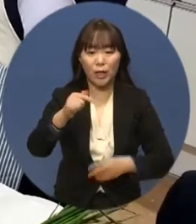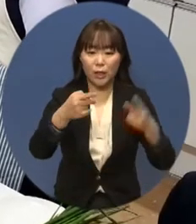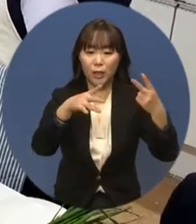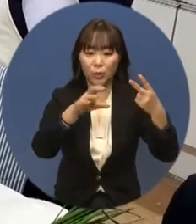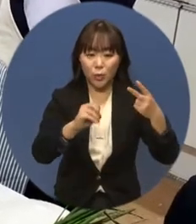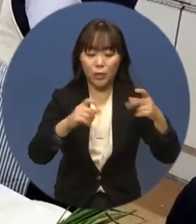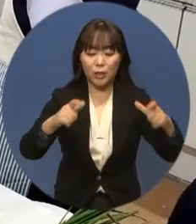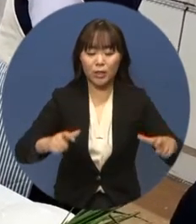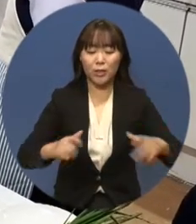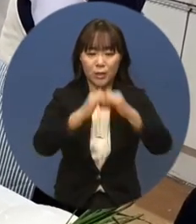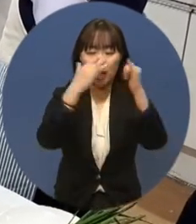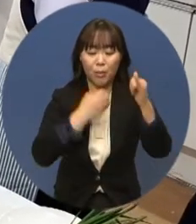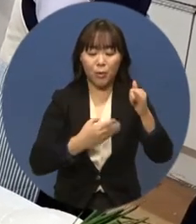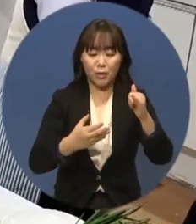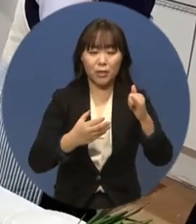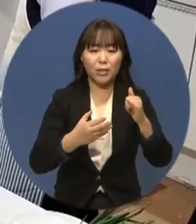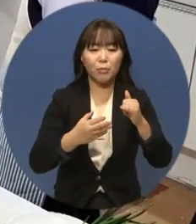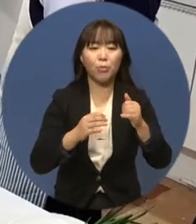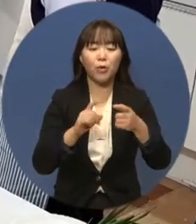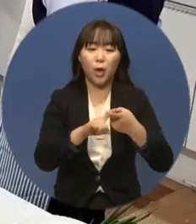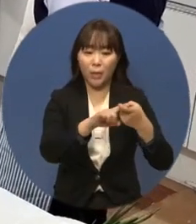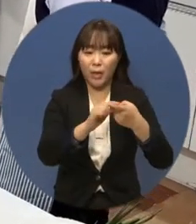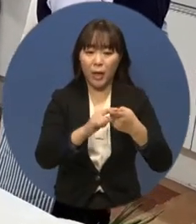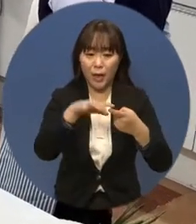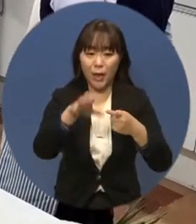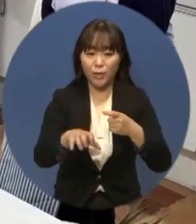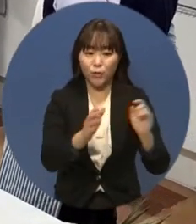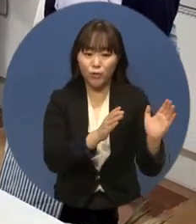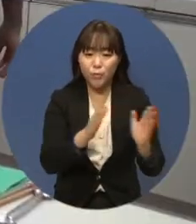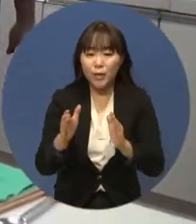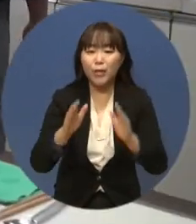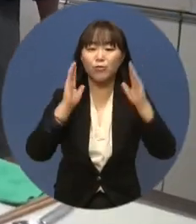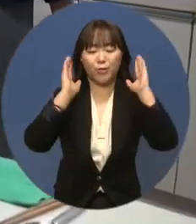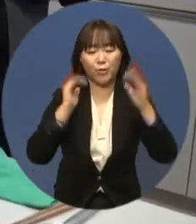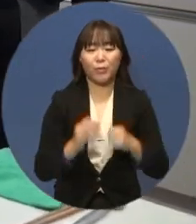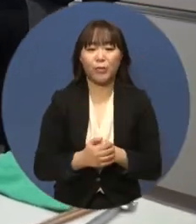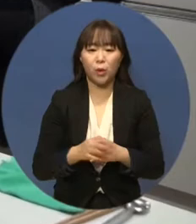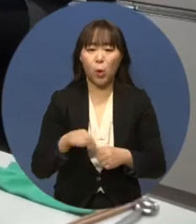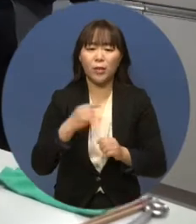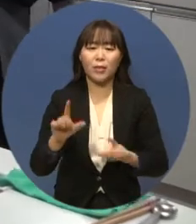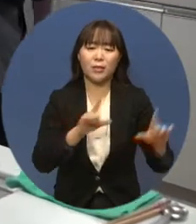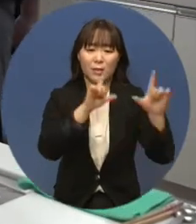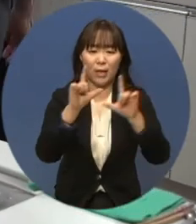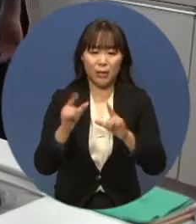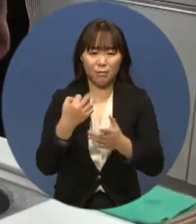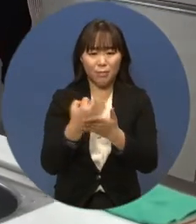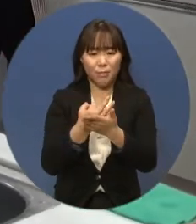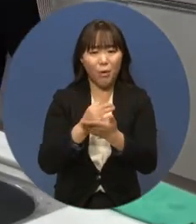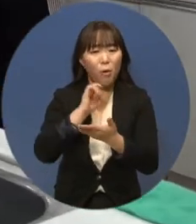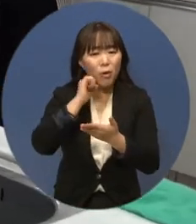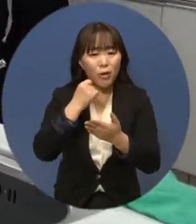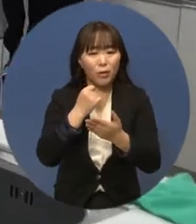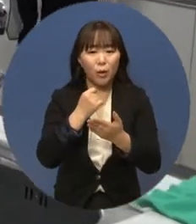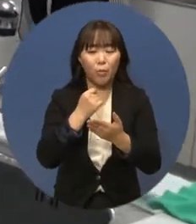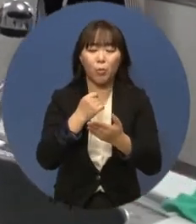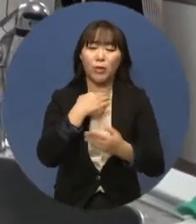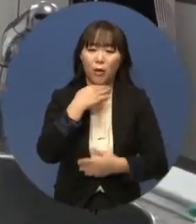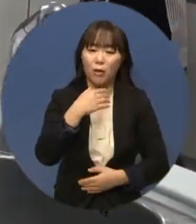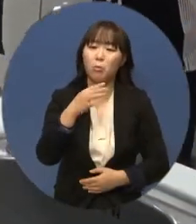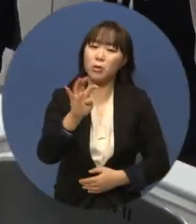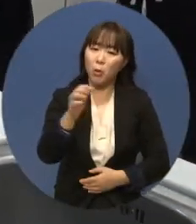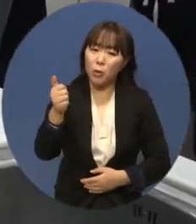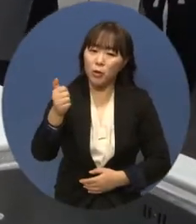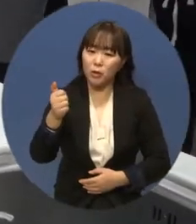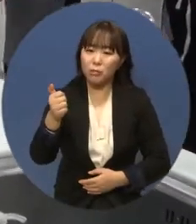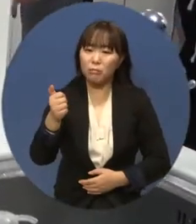마련한 중장년 남성을 위한 요리 수업 현장입니다 혼자 살고 있는 저소득 중장년 남성들이 수업에